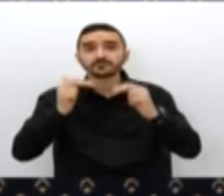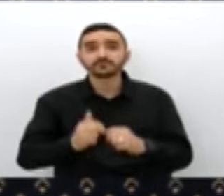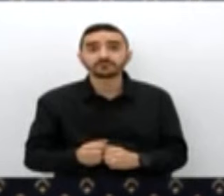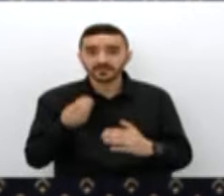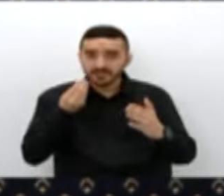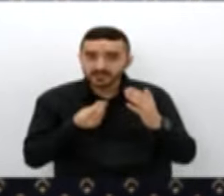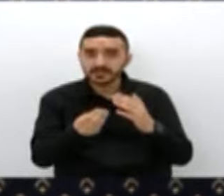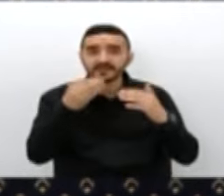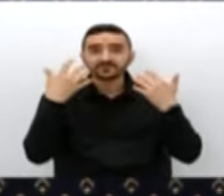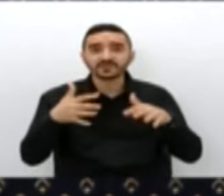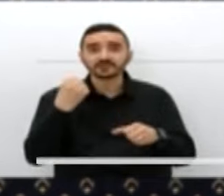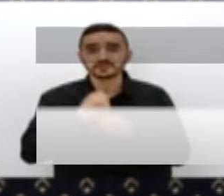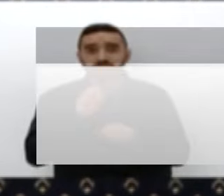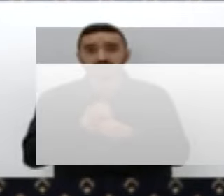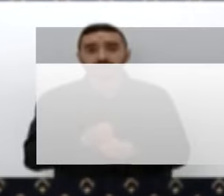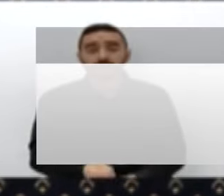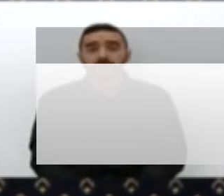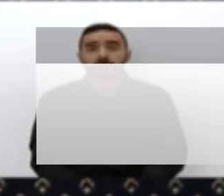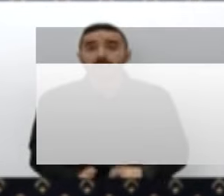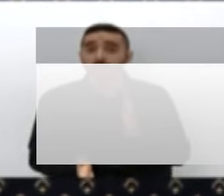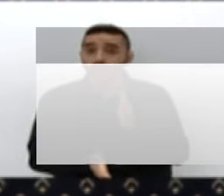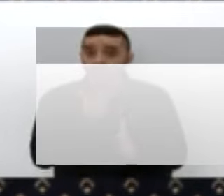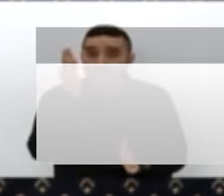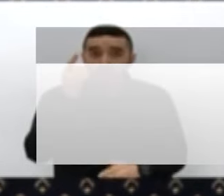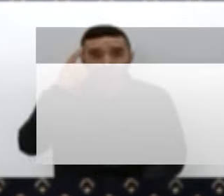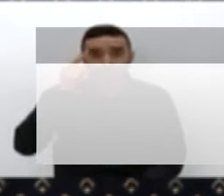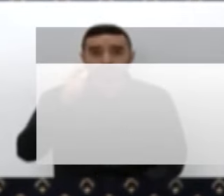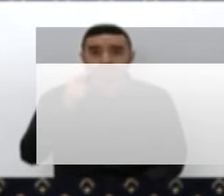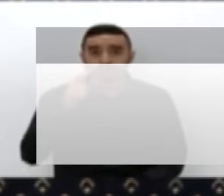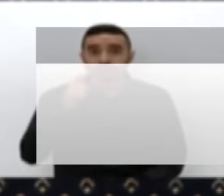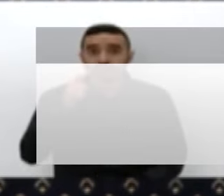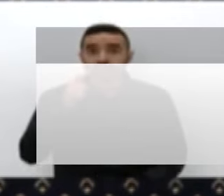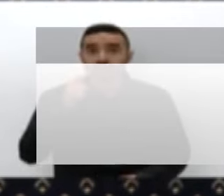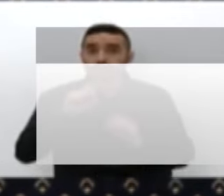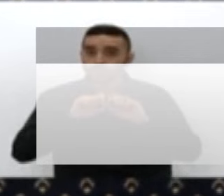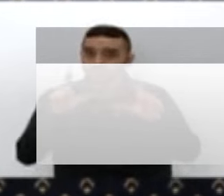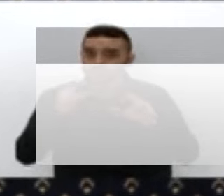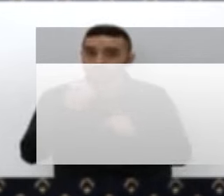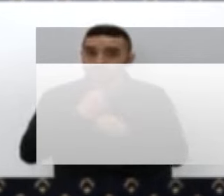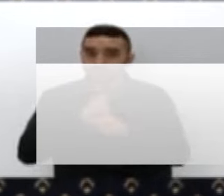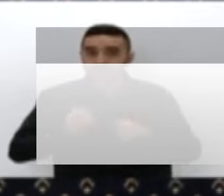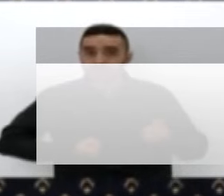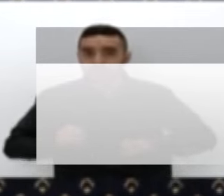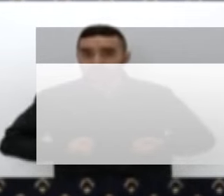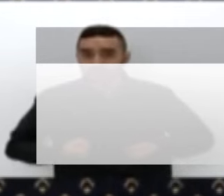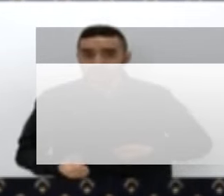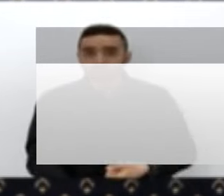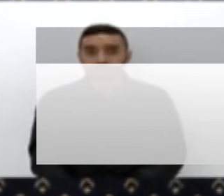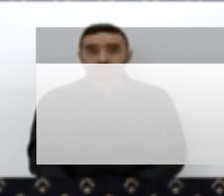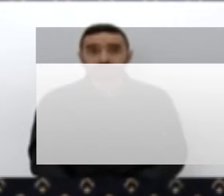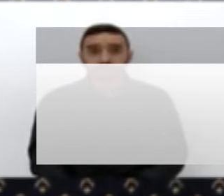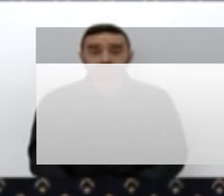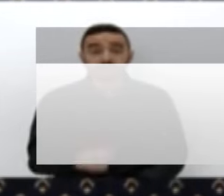الخدمات اولا من اجل تحسين هته الخدمات ثانيا من اجل ترشيد